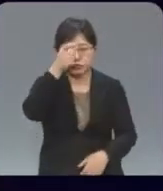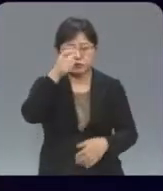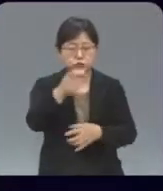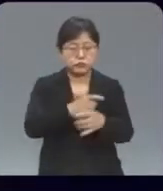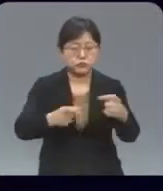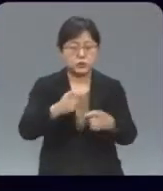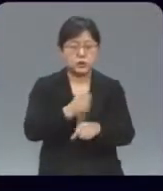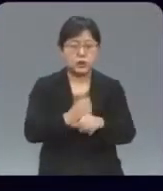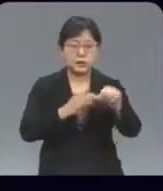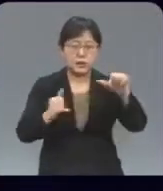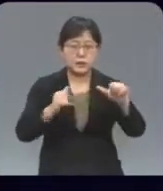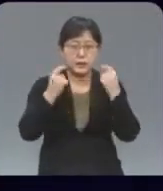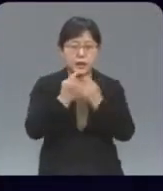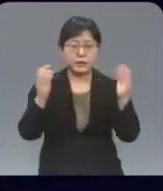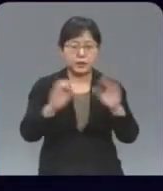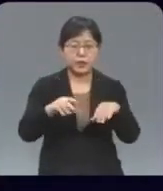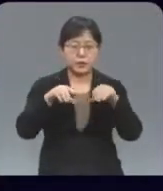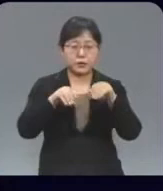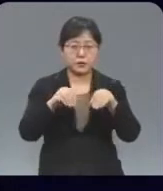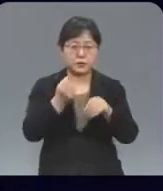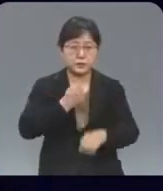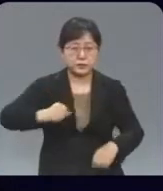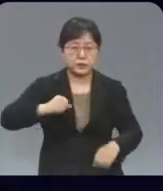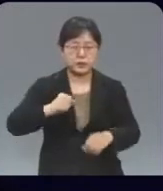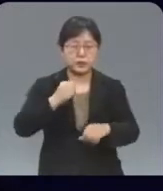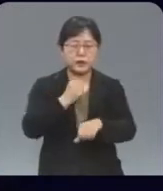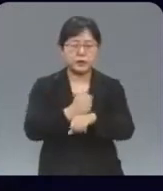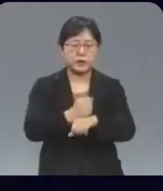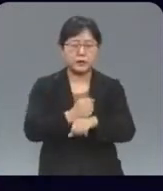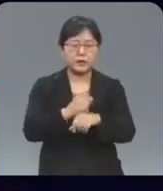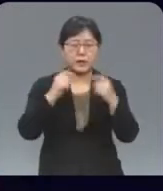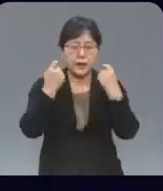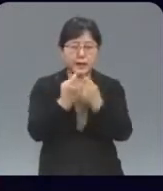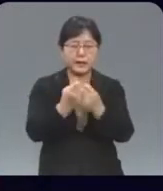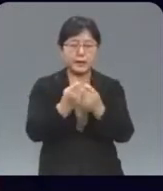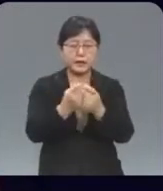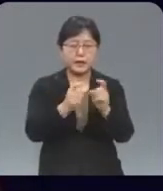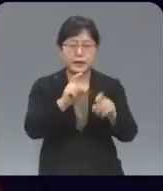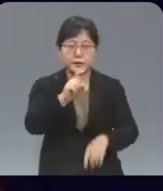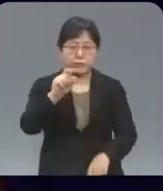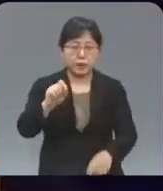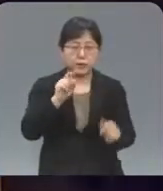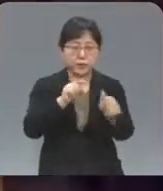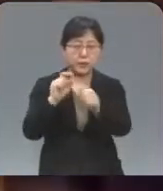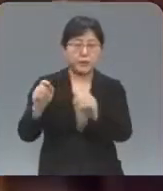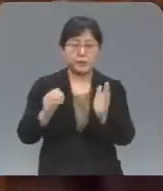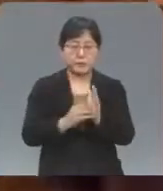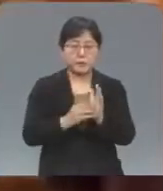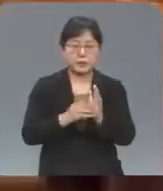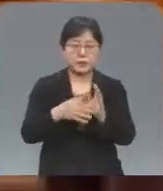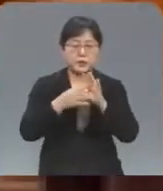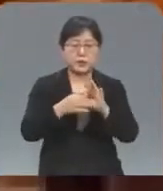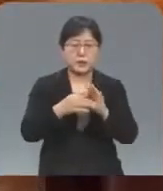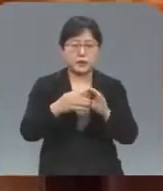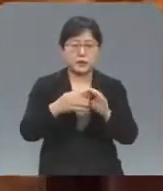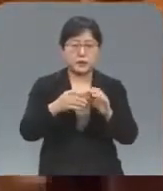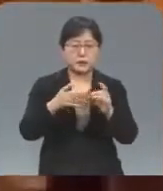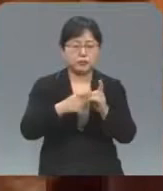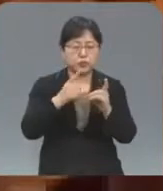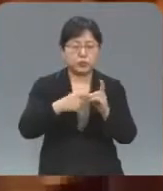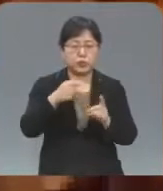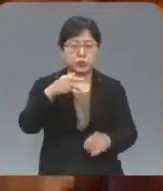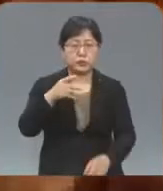5인 이상 4.5 인 금지를 위반한 이들에게 각각 과태료 10만 원씩을 부과한다 고 밝혔습니다 이와 관련 에 대한 불교 조계종